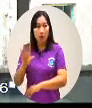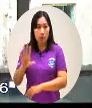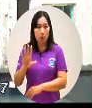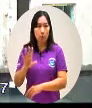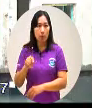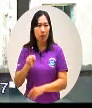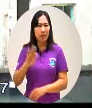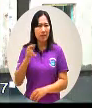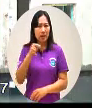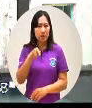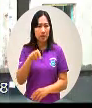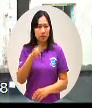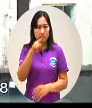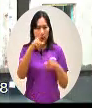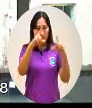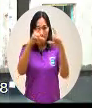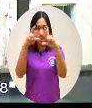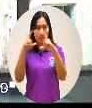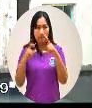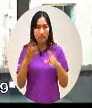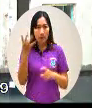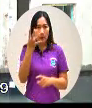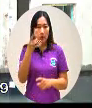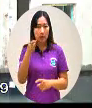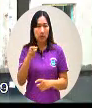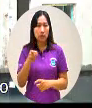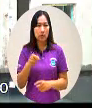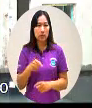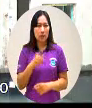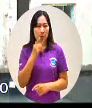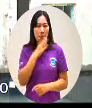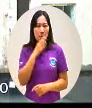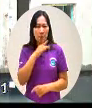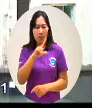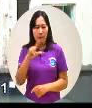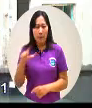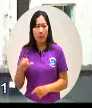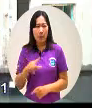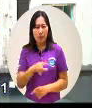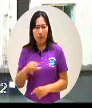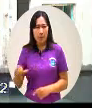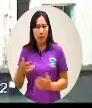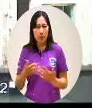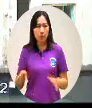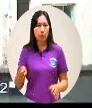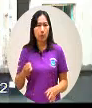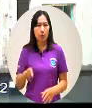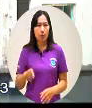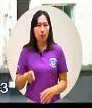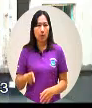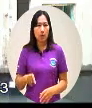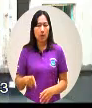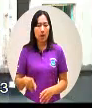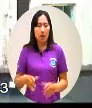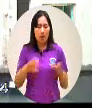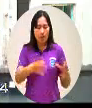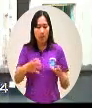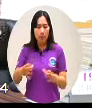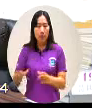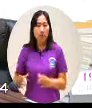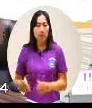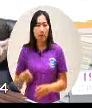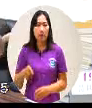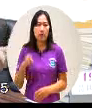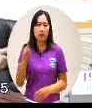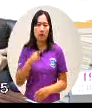果这四个画面吼，冲刺伫这条排水沟，咱若造开两个堤防起开了，1000多万尔嘛，海水倒